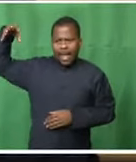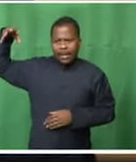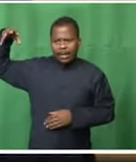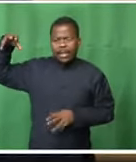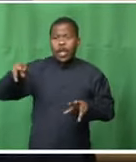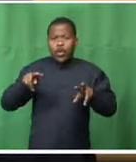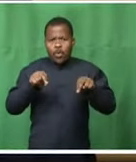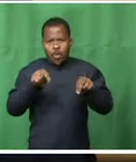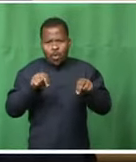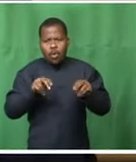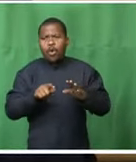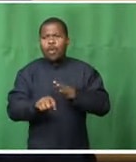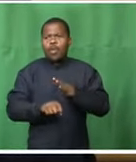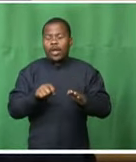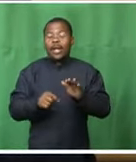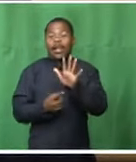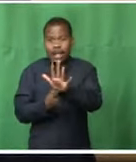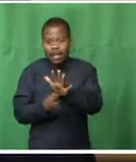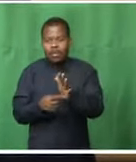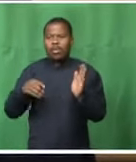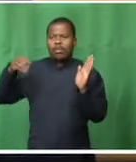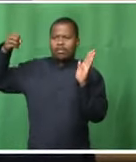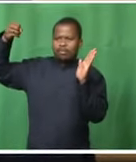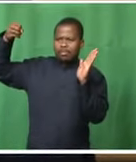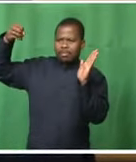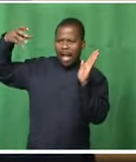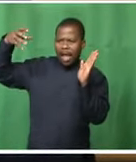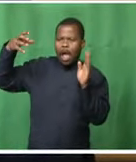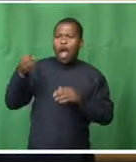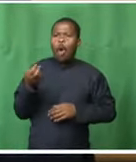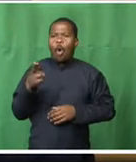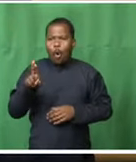hlukile noma kungaba yisolar noma kungaba